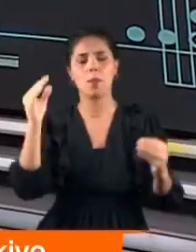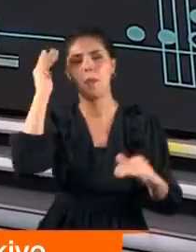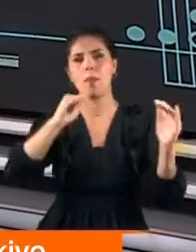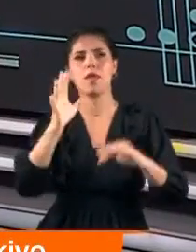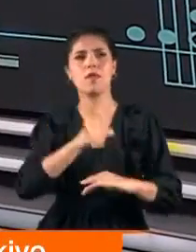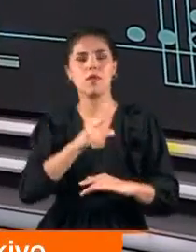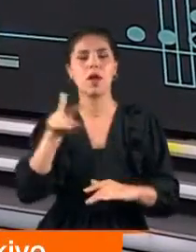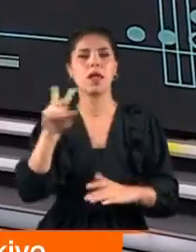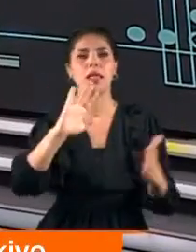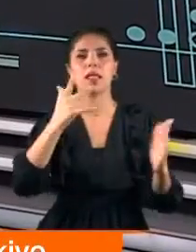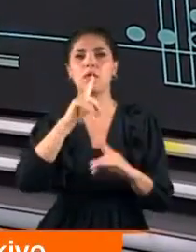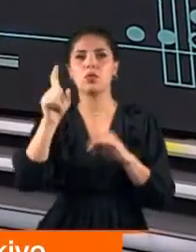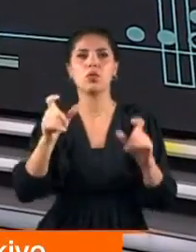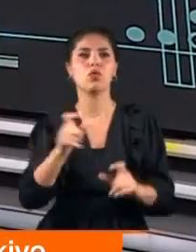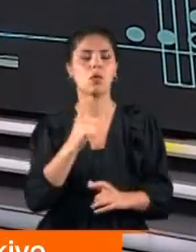mikrofon uzattık. Bakın ne dediler.